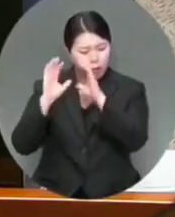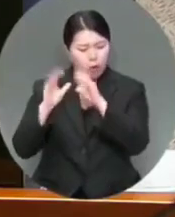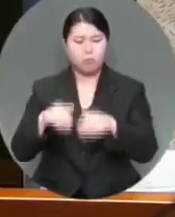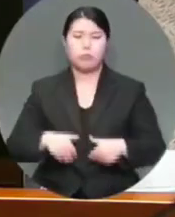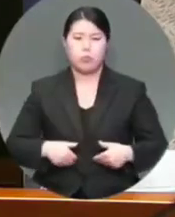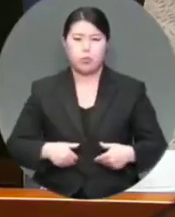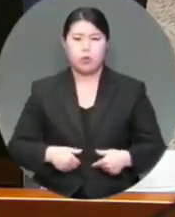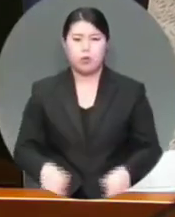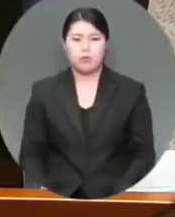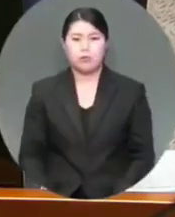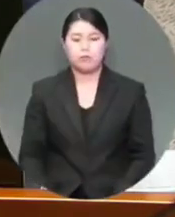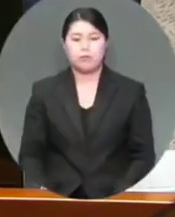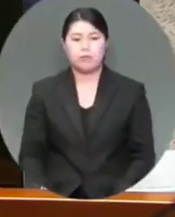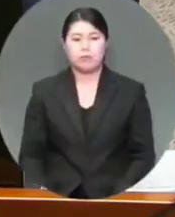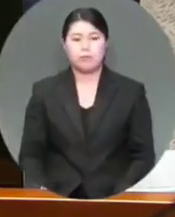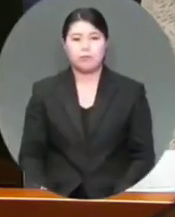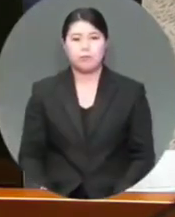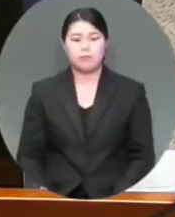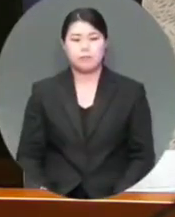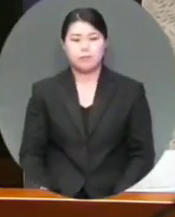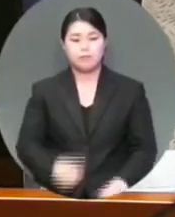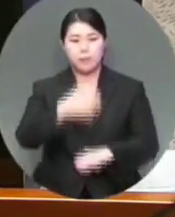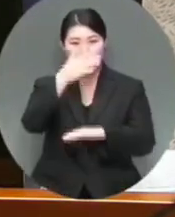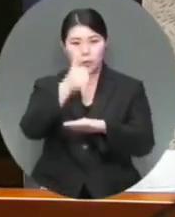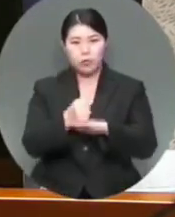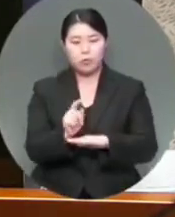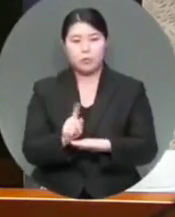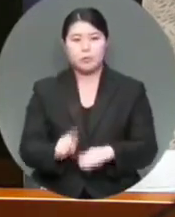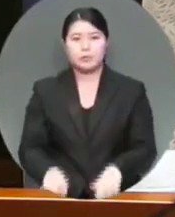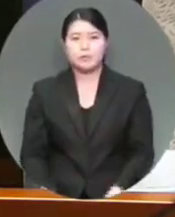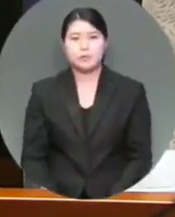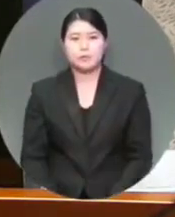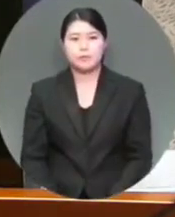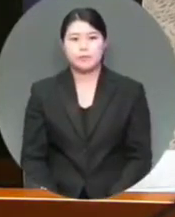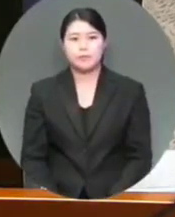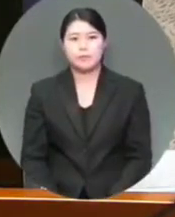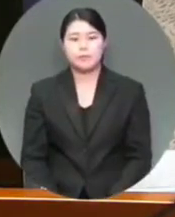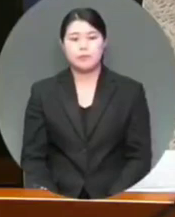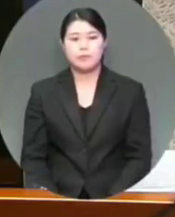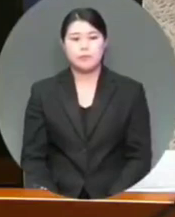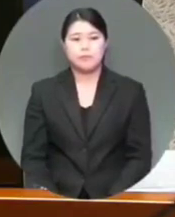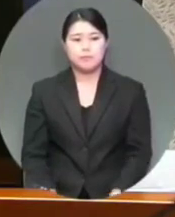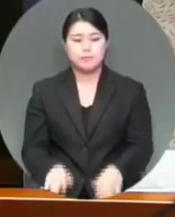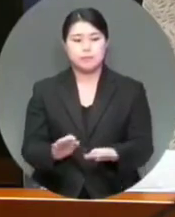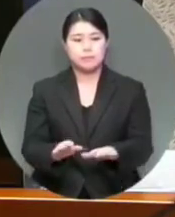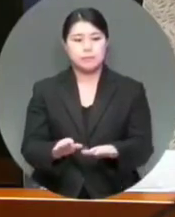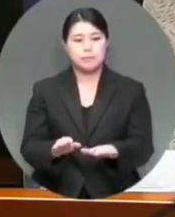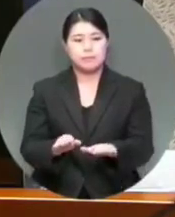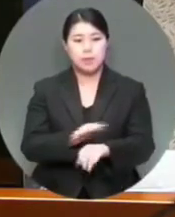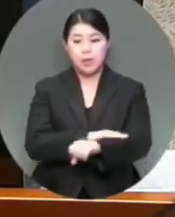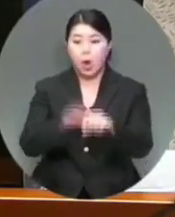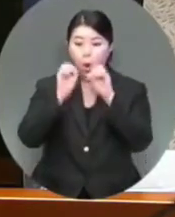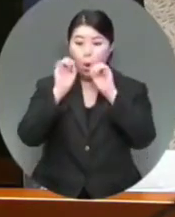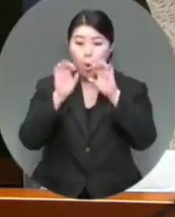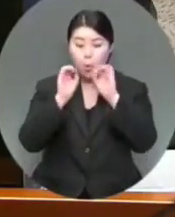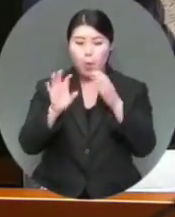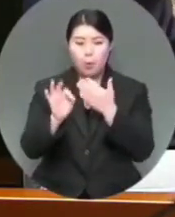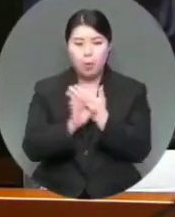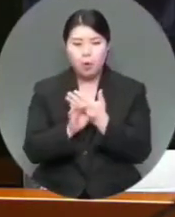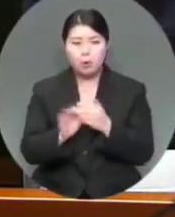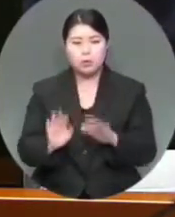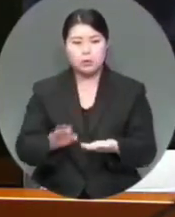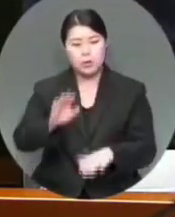생각이 들고요. 결국은 이런 사업은 우리가 제대로 전파만 된다면 몇 년